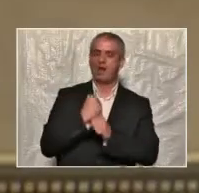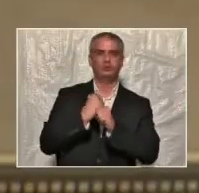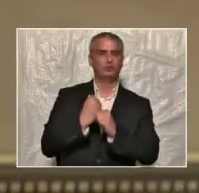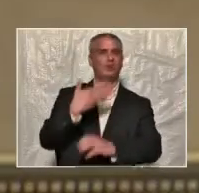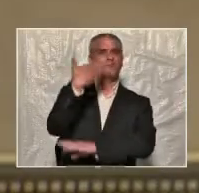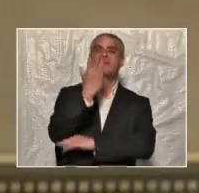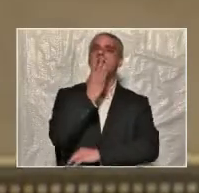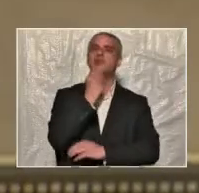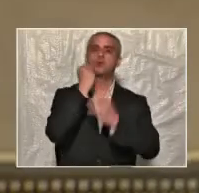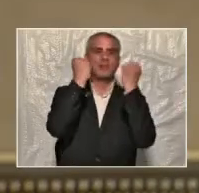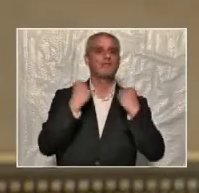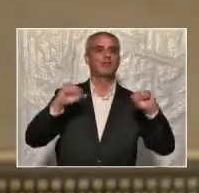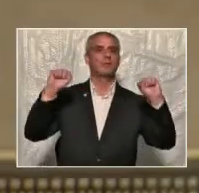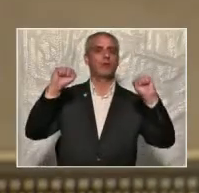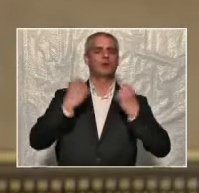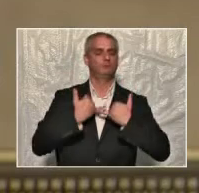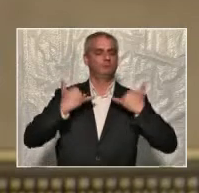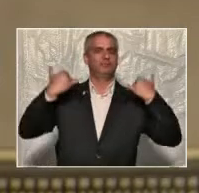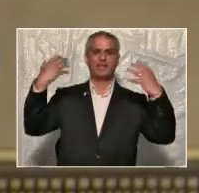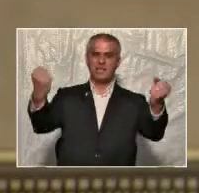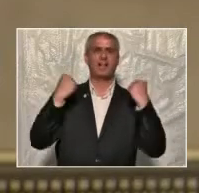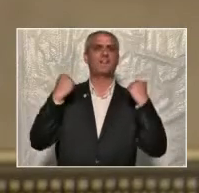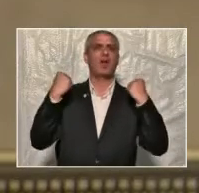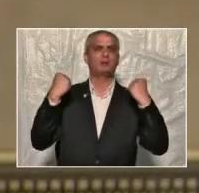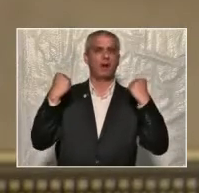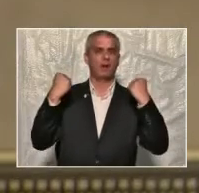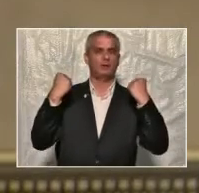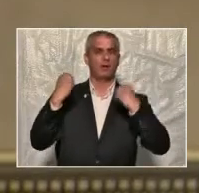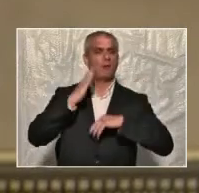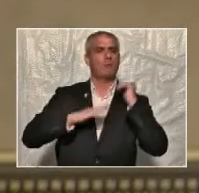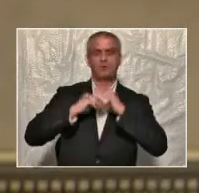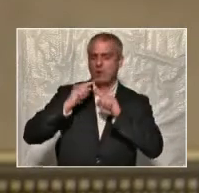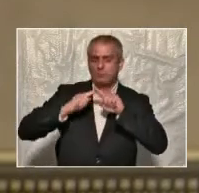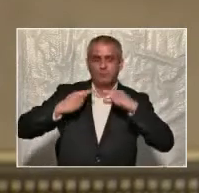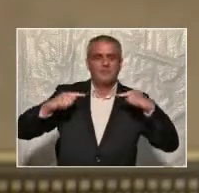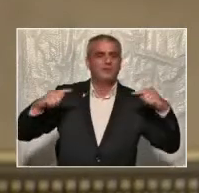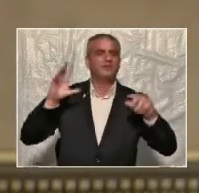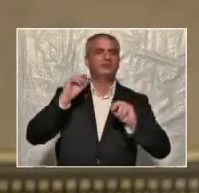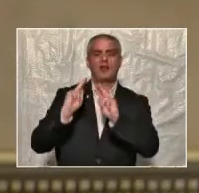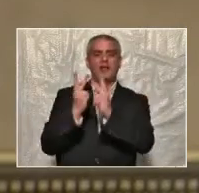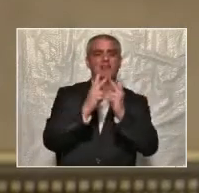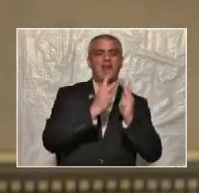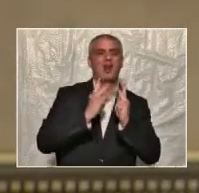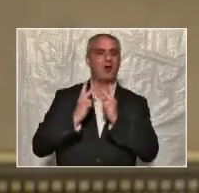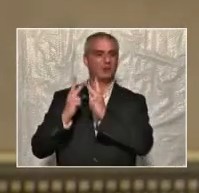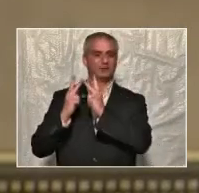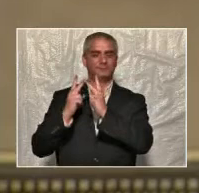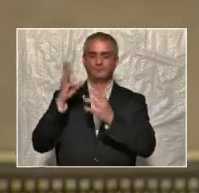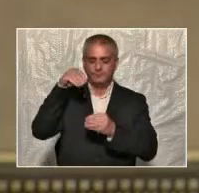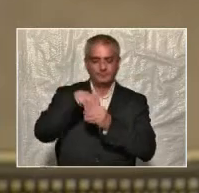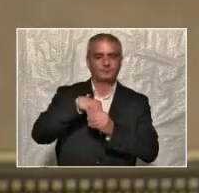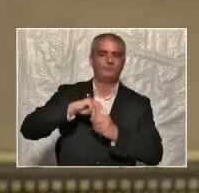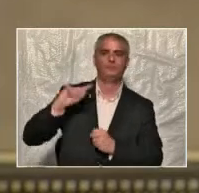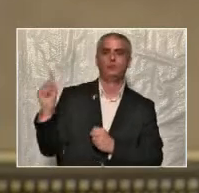מדינה יהודית ודמוקרטית משגשגת וחזקה, בנויה מפספס מרהיב של קהילות,